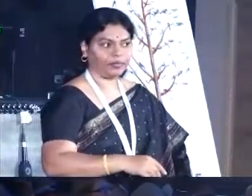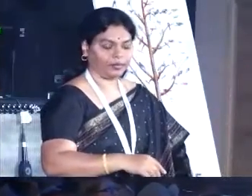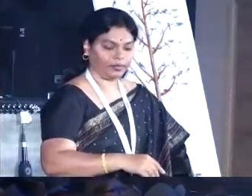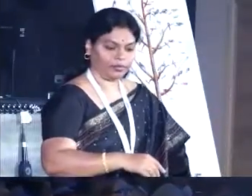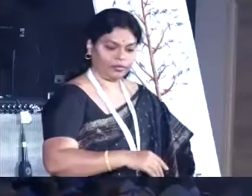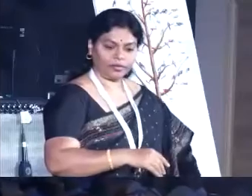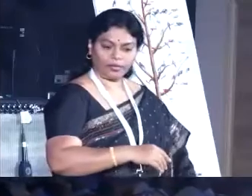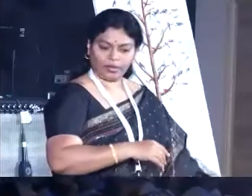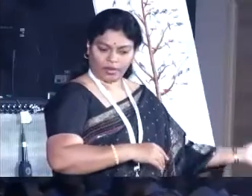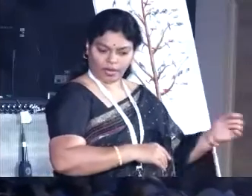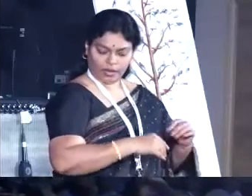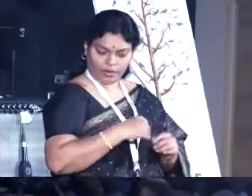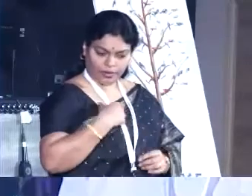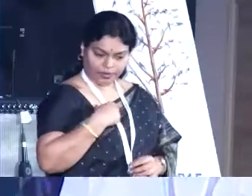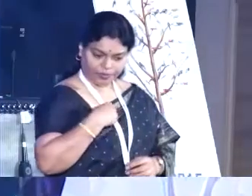और